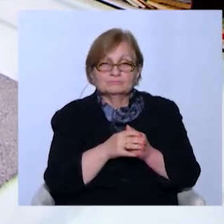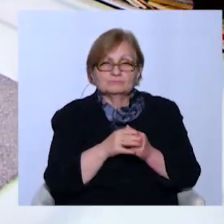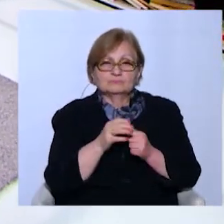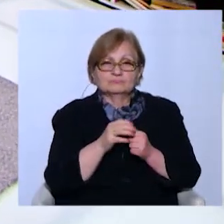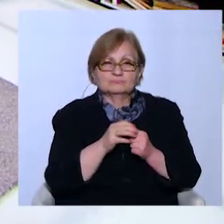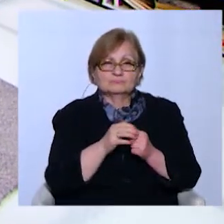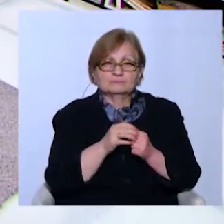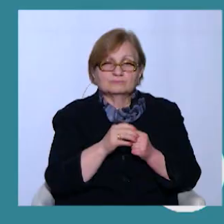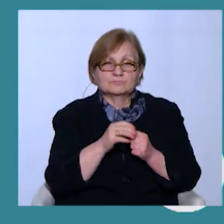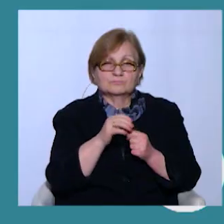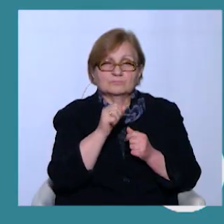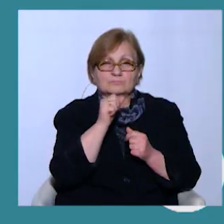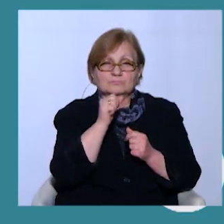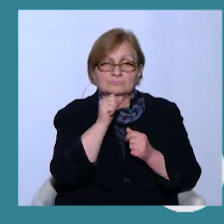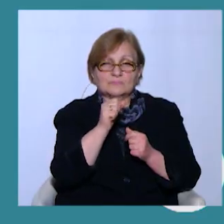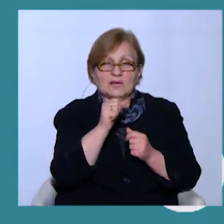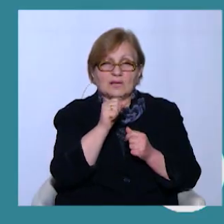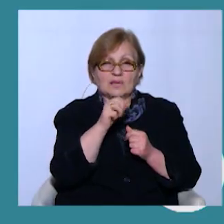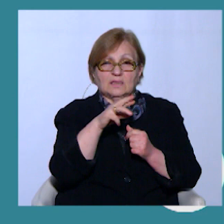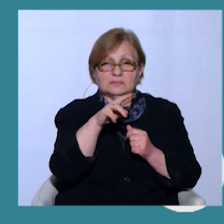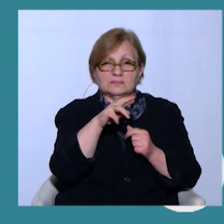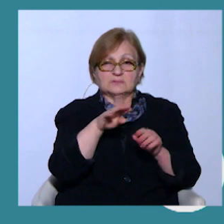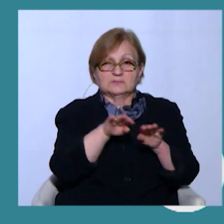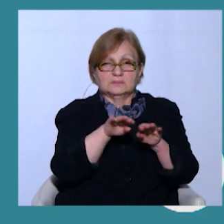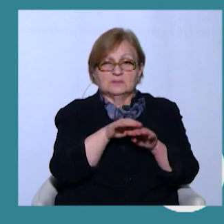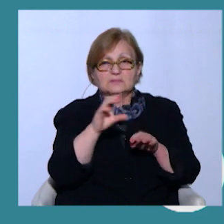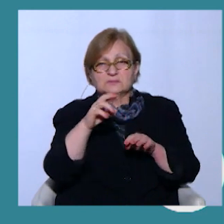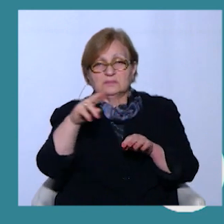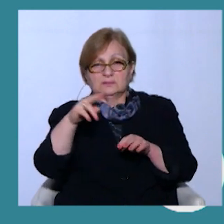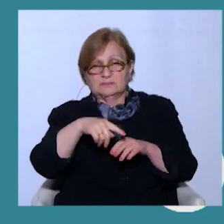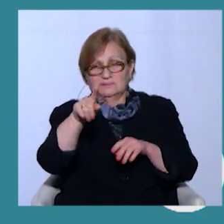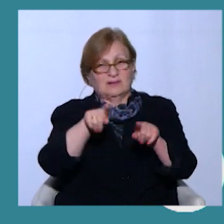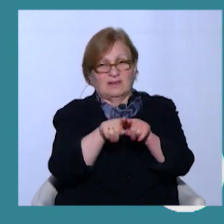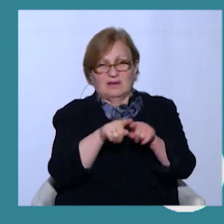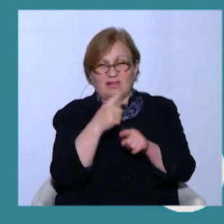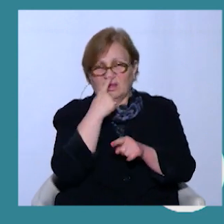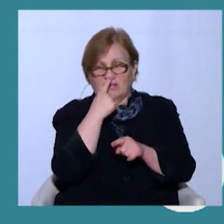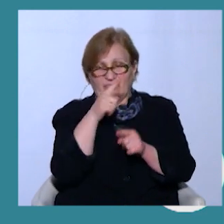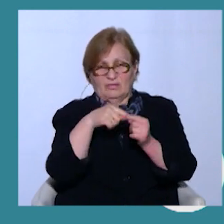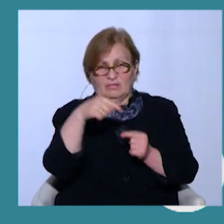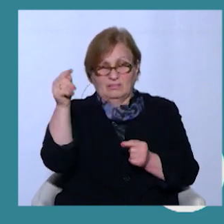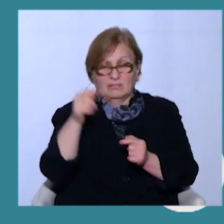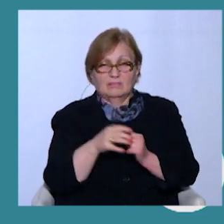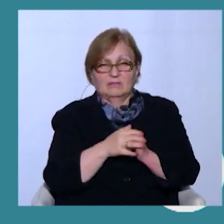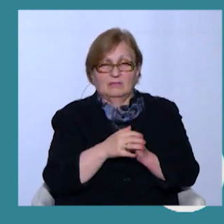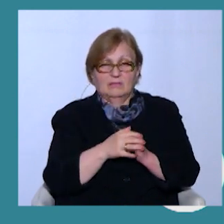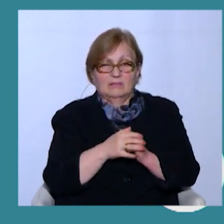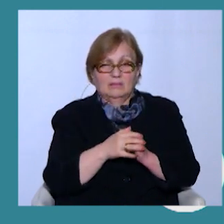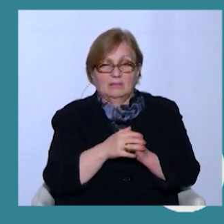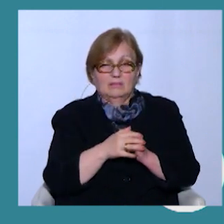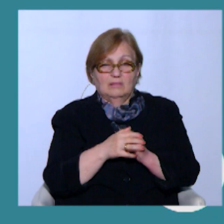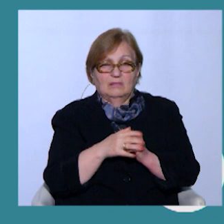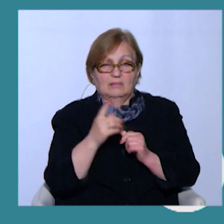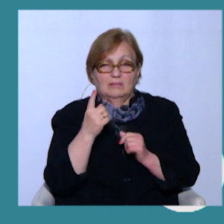AD-ს შესაბამისი არის CD, ხო? AD-ს შესაბამისია CD და